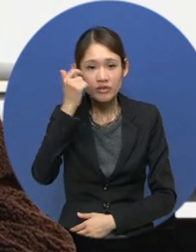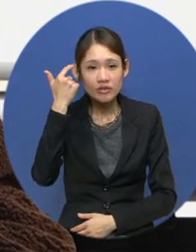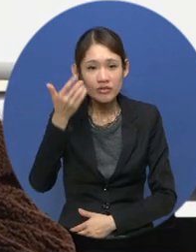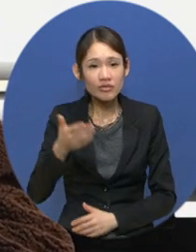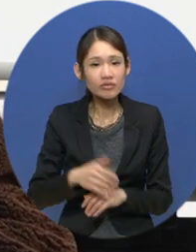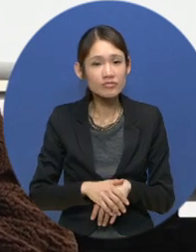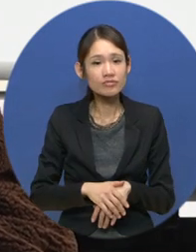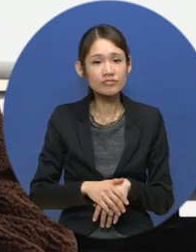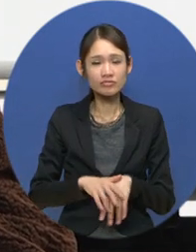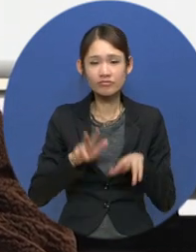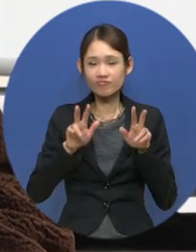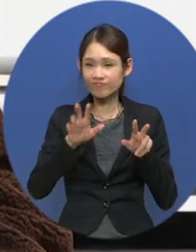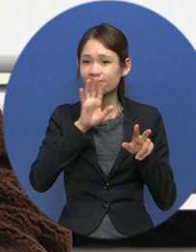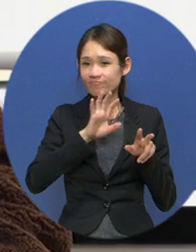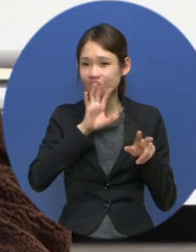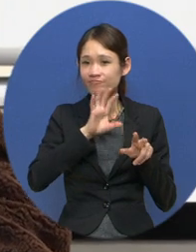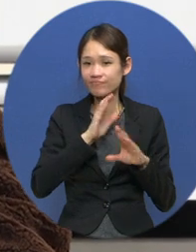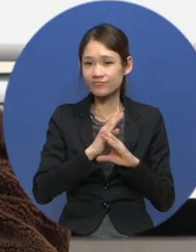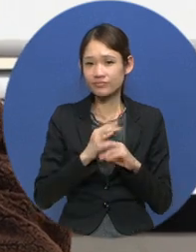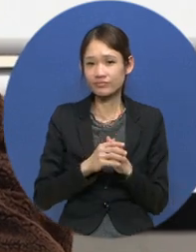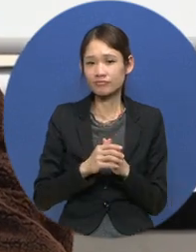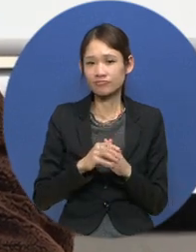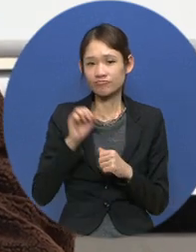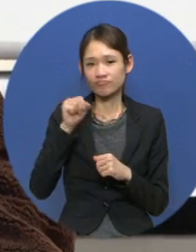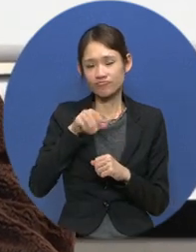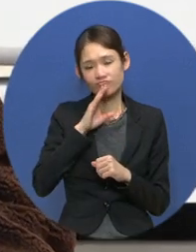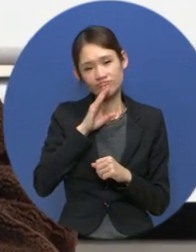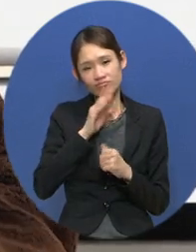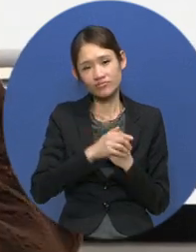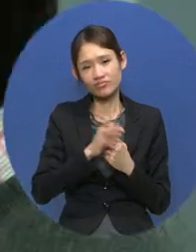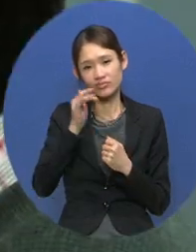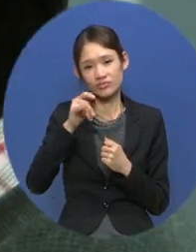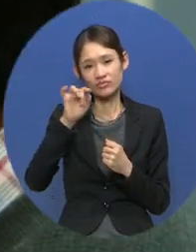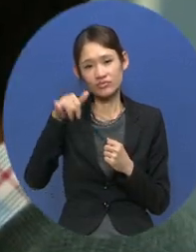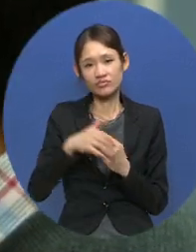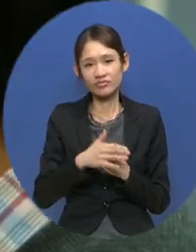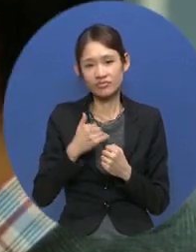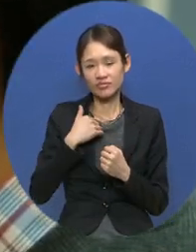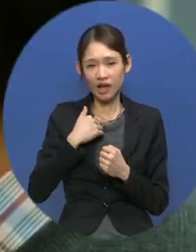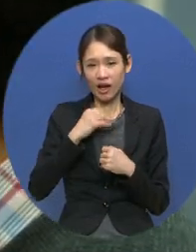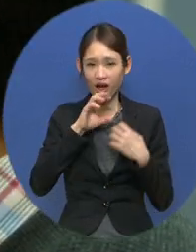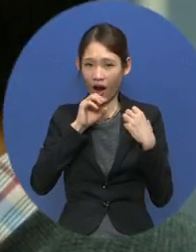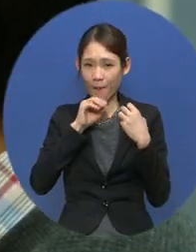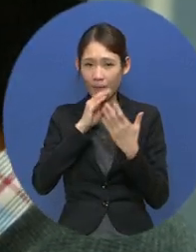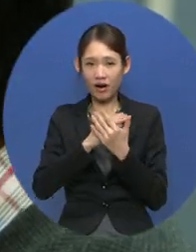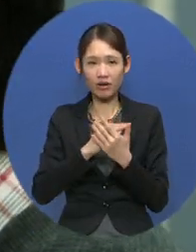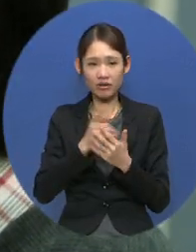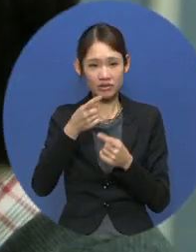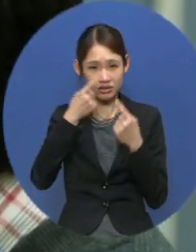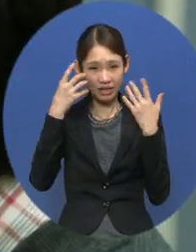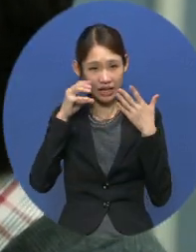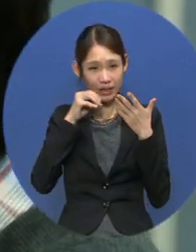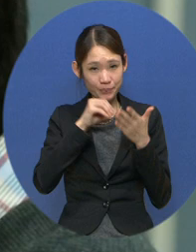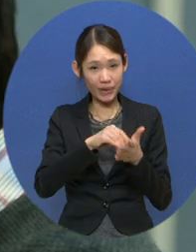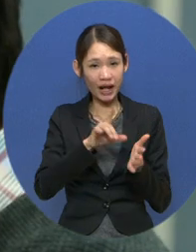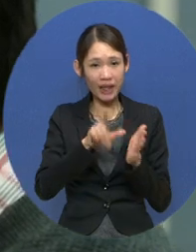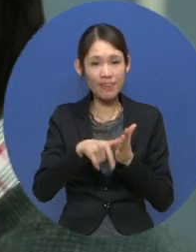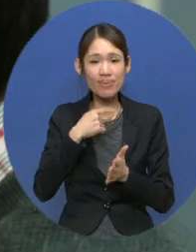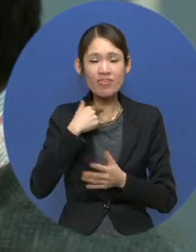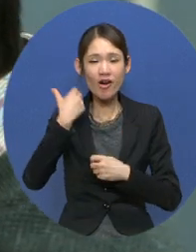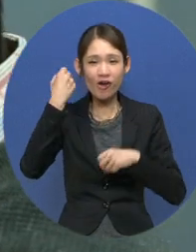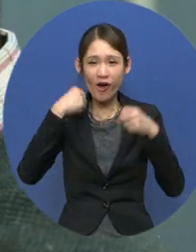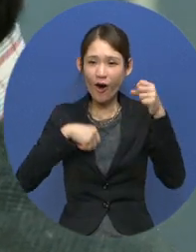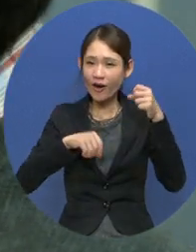어? 에밀린은 연습하고 있어요. 아 그래? 그러면은 혁준이는 내 거 대사 말고 너 대학 입시 때 했던 연기 한번